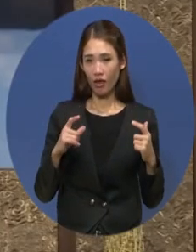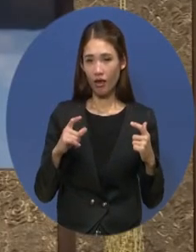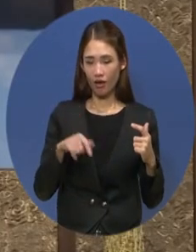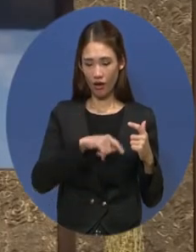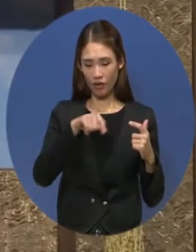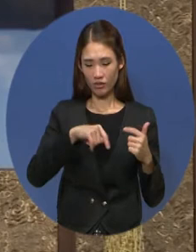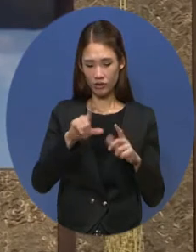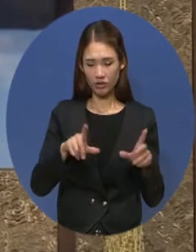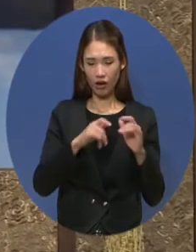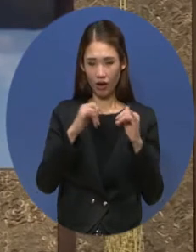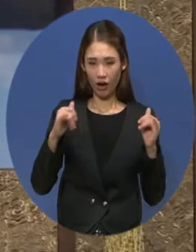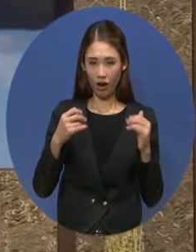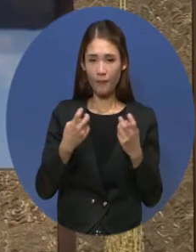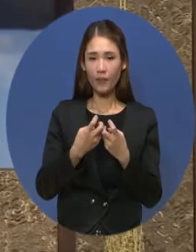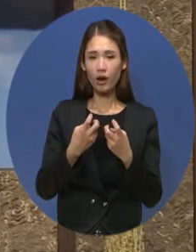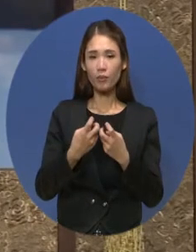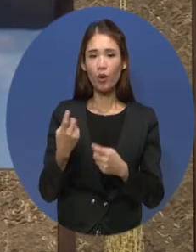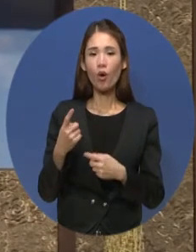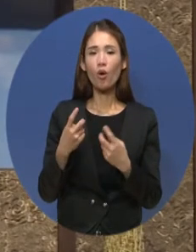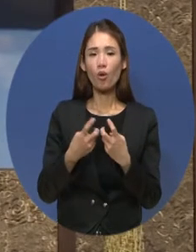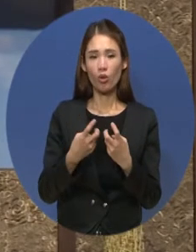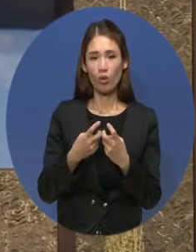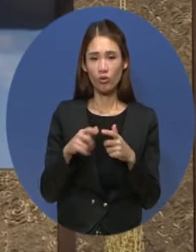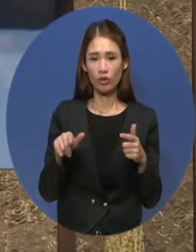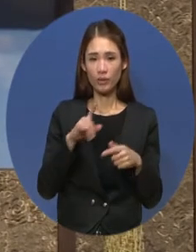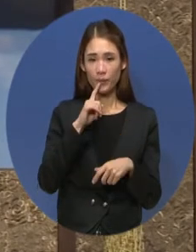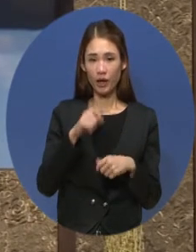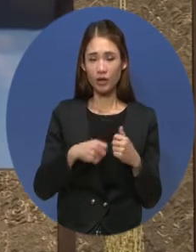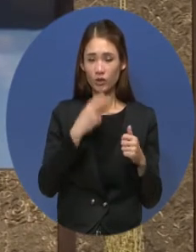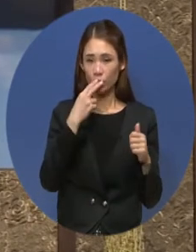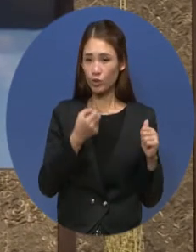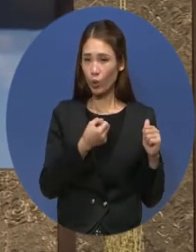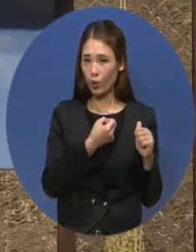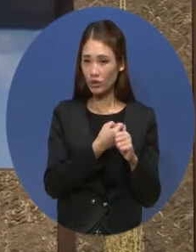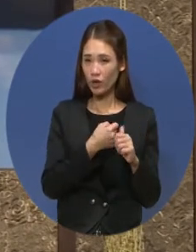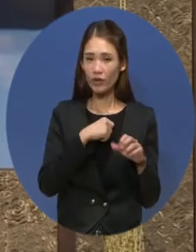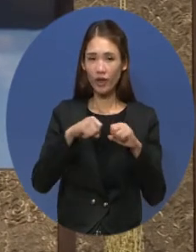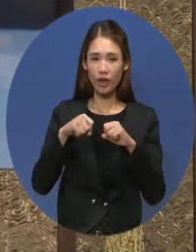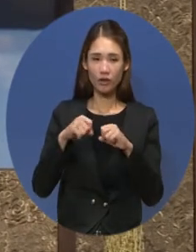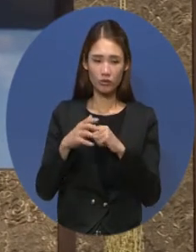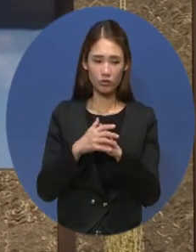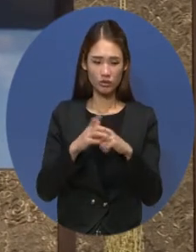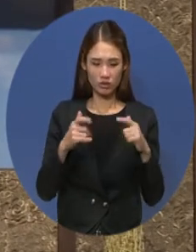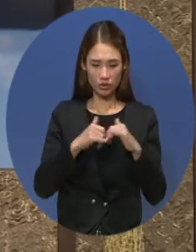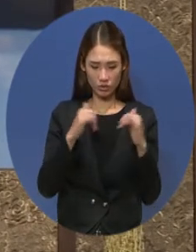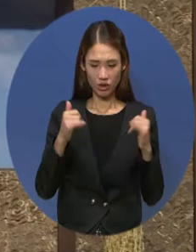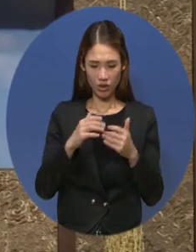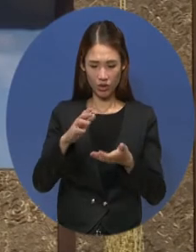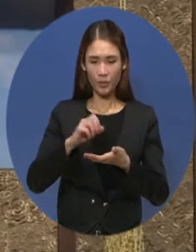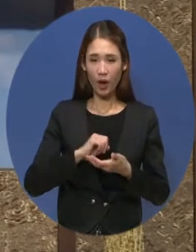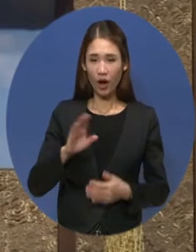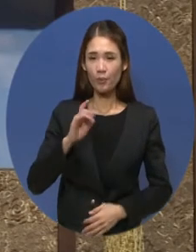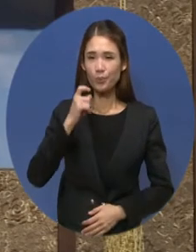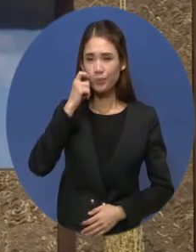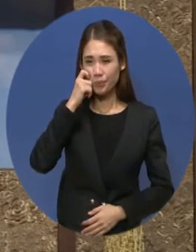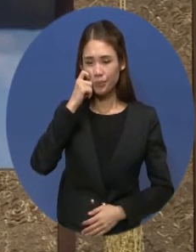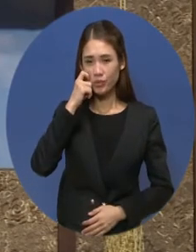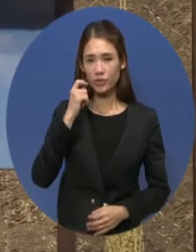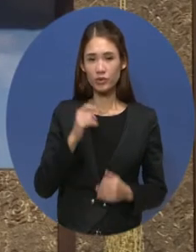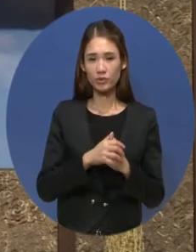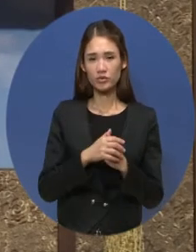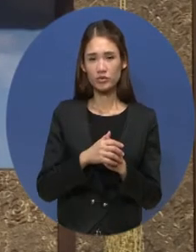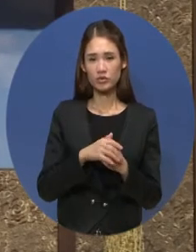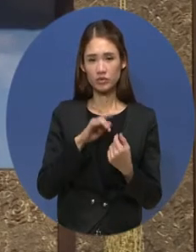그럼 살아갈 것이냐 우리가 흔히 얘기하는 도전 행동을 그 지역사회에서 받아줄 수 없는 거고 그럼 그 도전 행 등에 대한